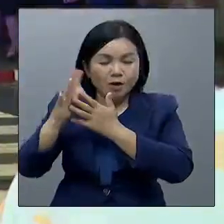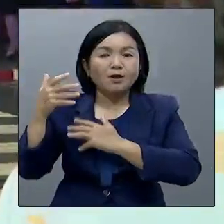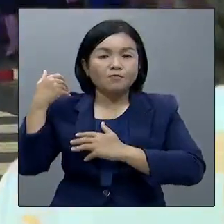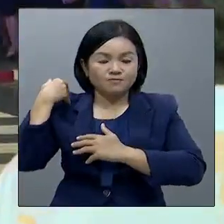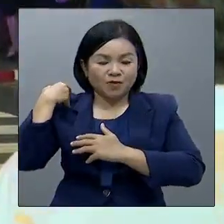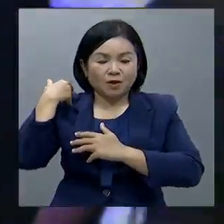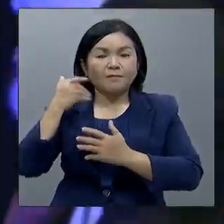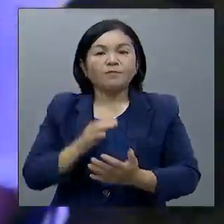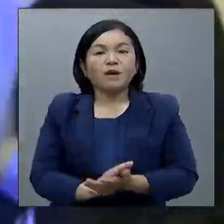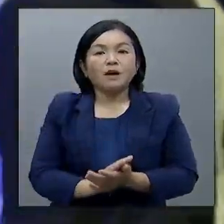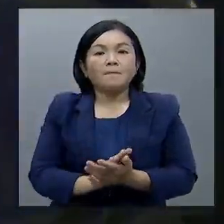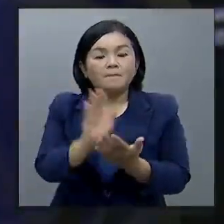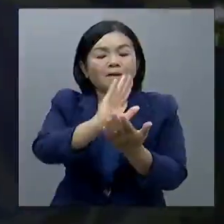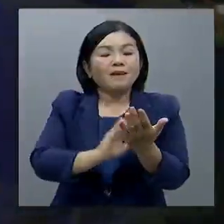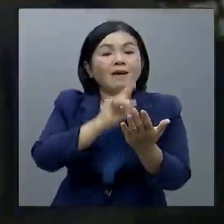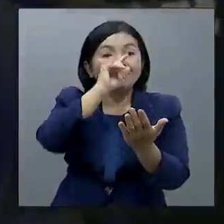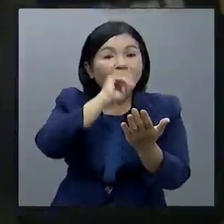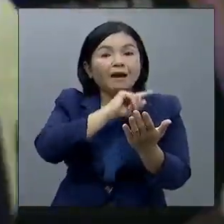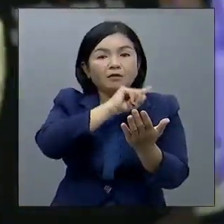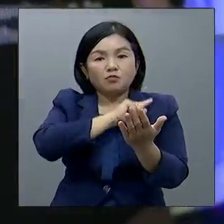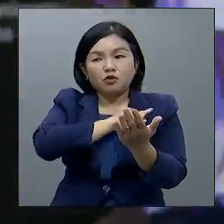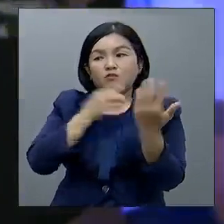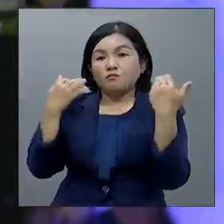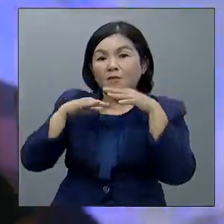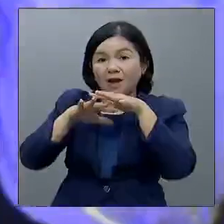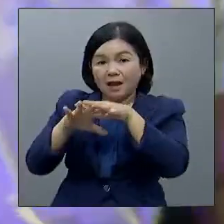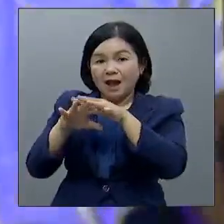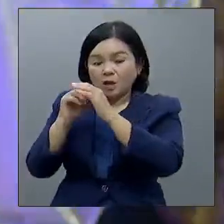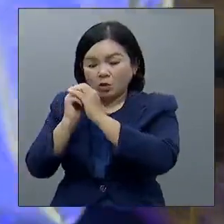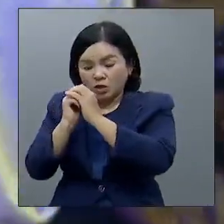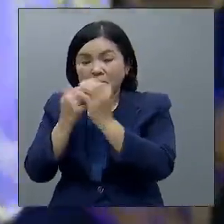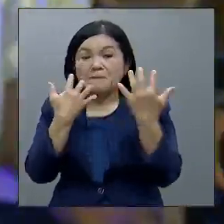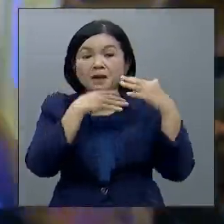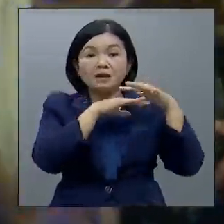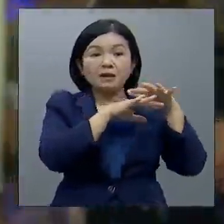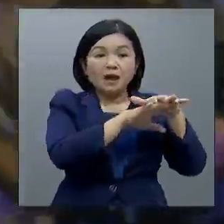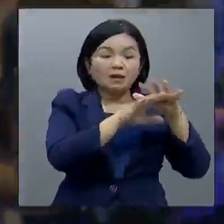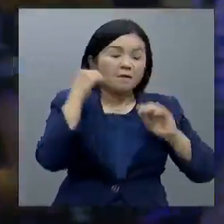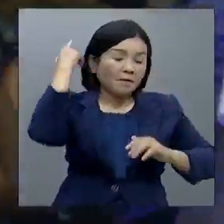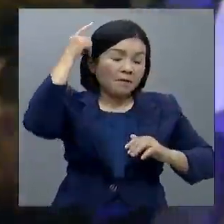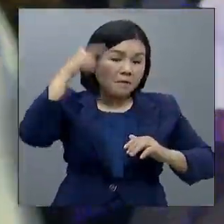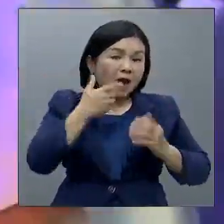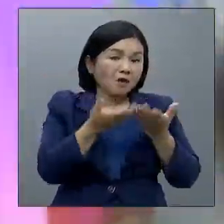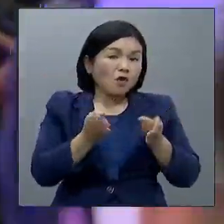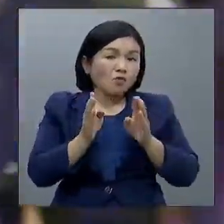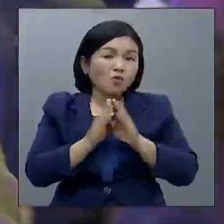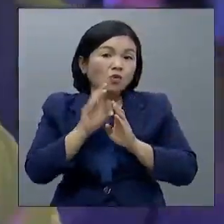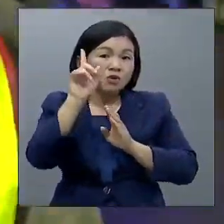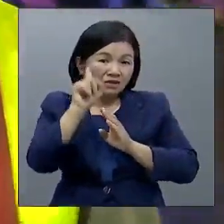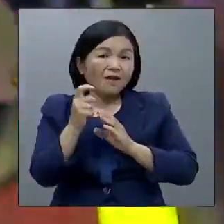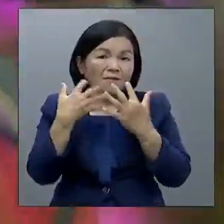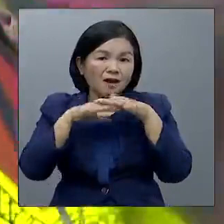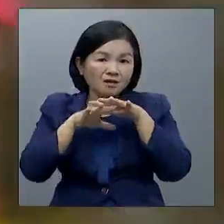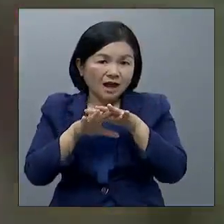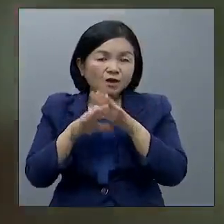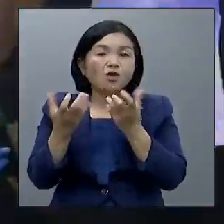ทั้งนี้นะคะฝ่ายไทยได้ประสานงานกับสถานเอกอัครราชทูตของจีนและเมียนมาแล้วนะคะรวมถึงประสานงานกับครอบครัวของผู้เสียชีวิตและบาดเจ็บ